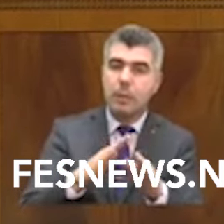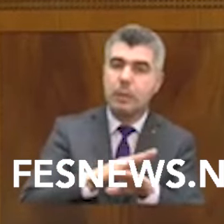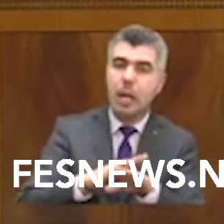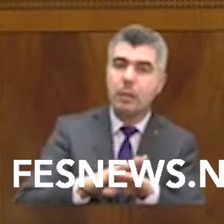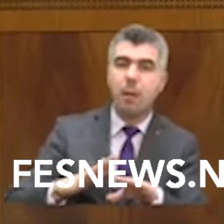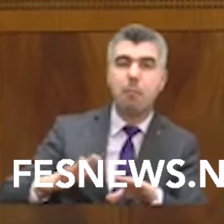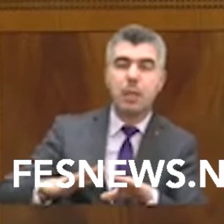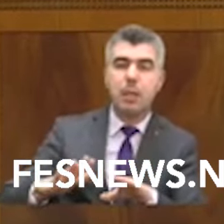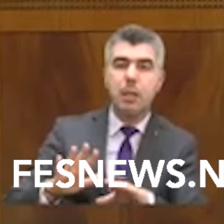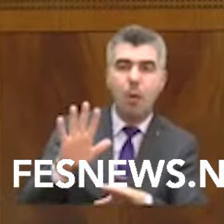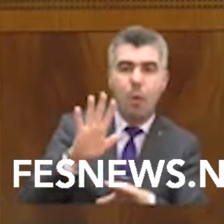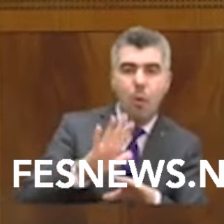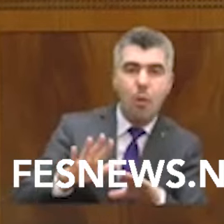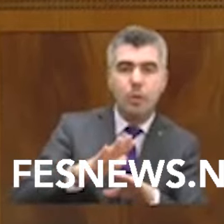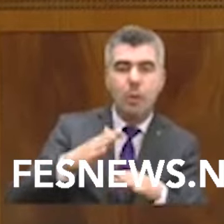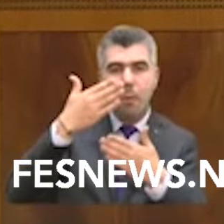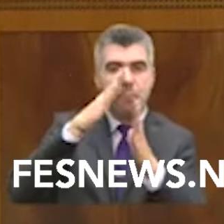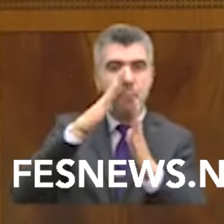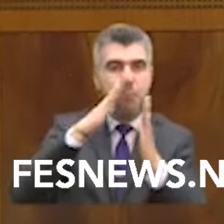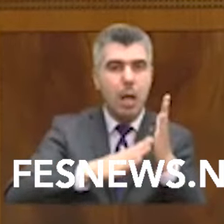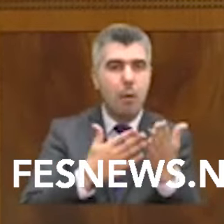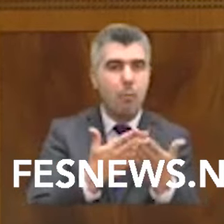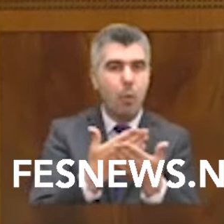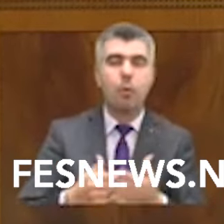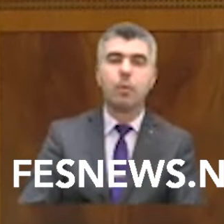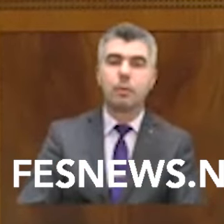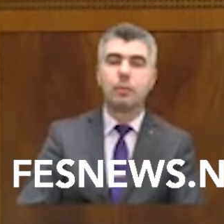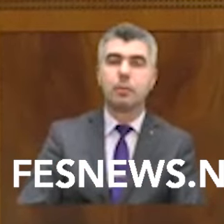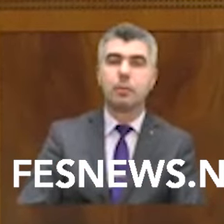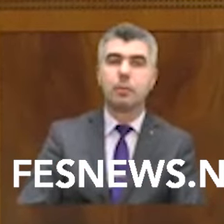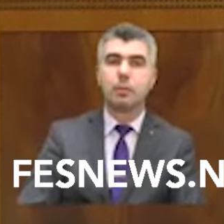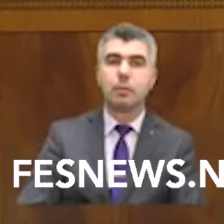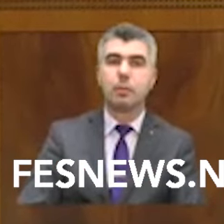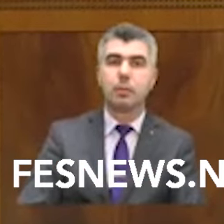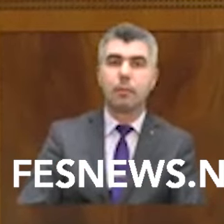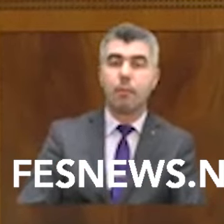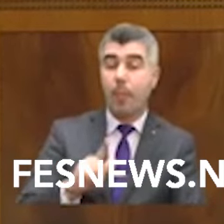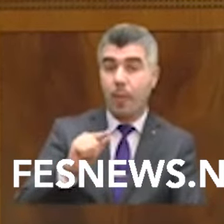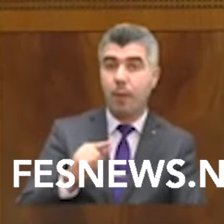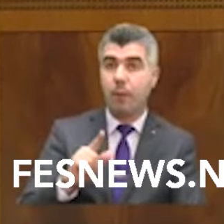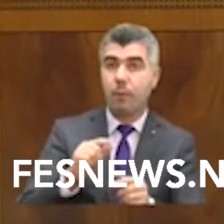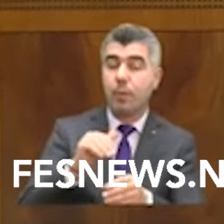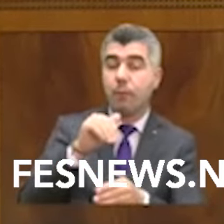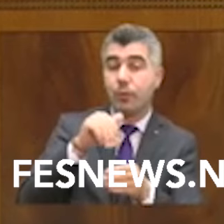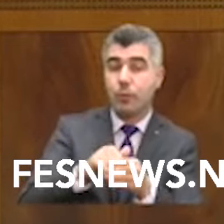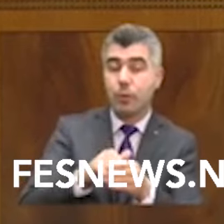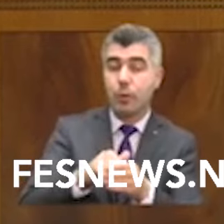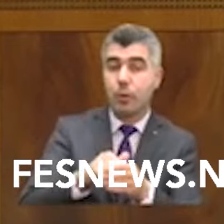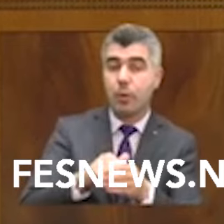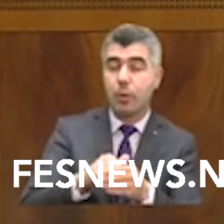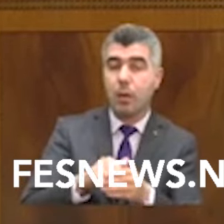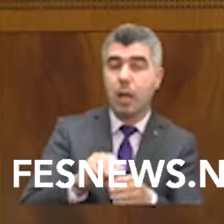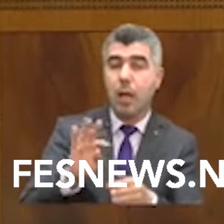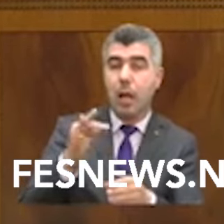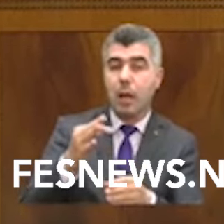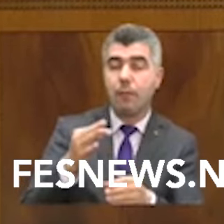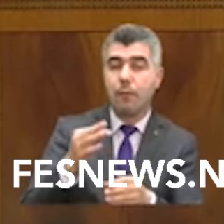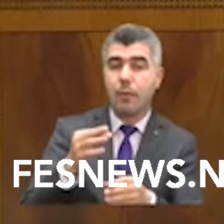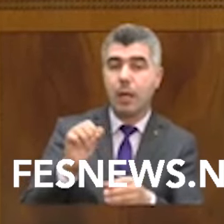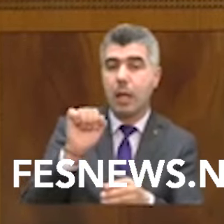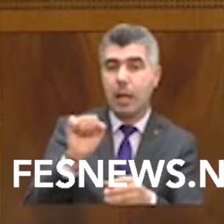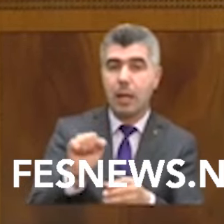عبر كامل التراب الوطني. للإشارة كيلعب الصندوق ديال FSH